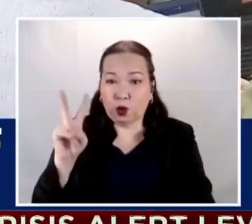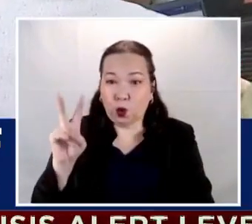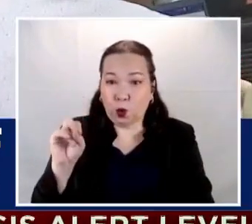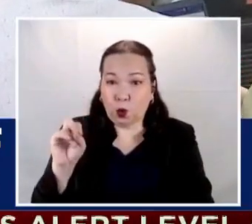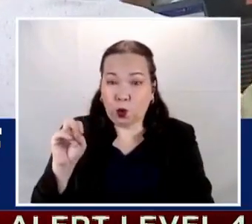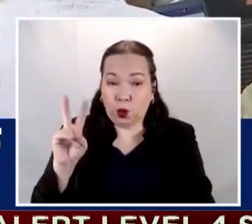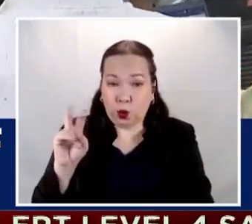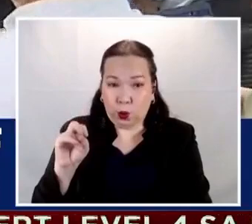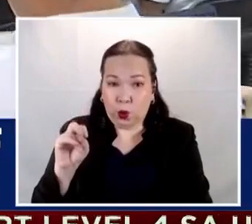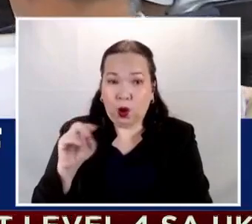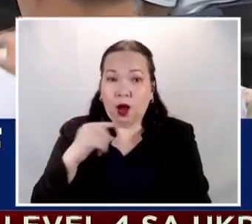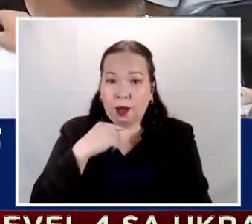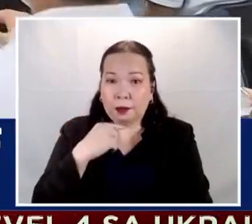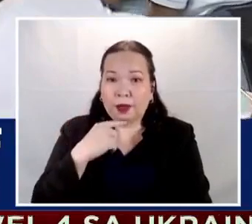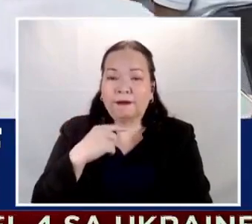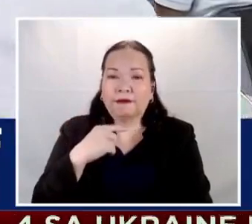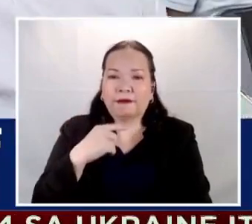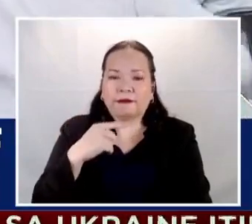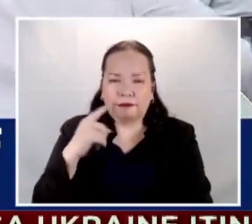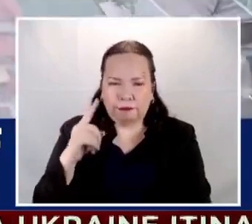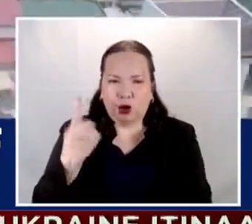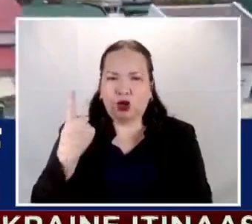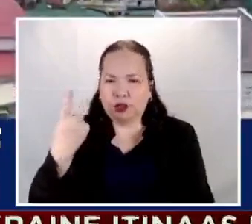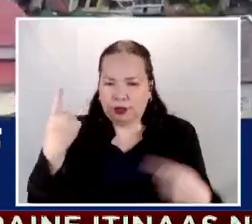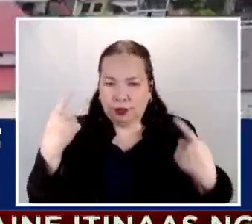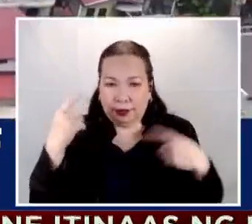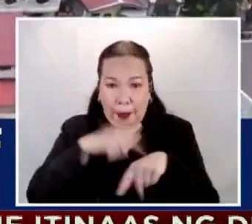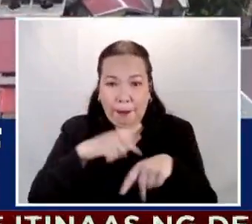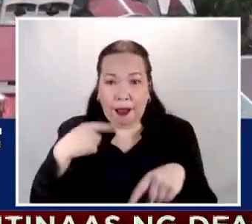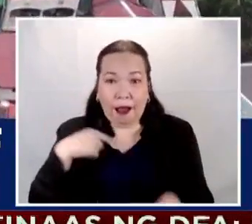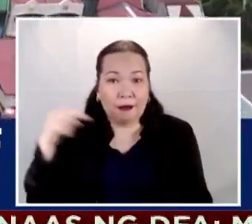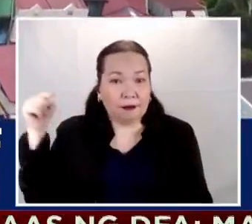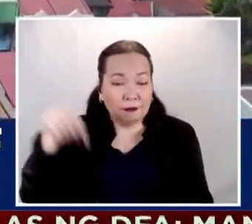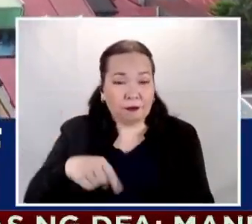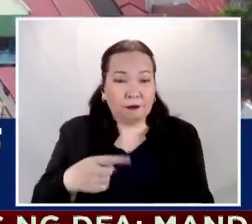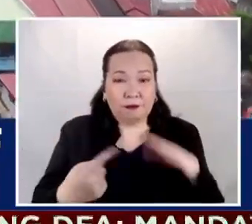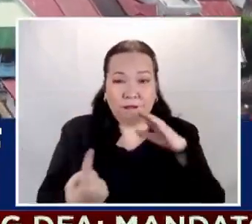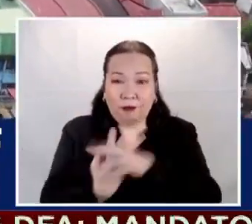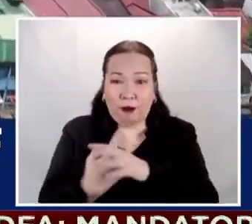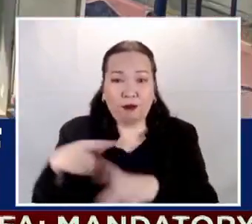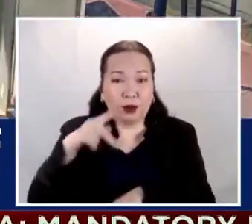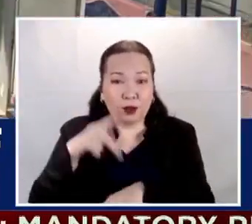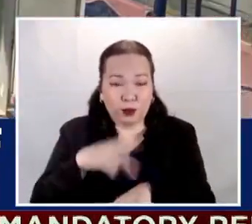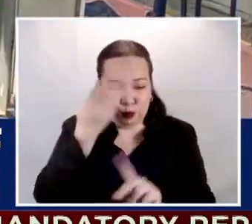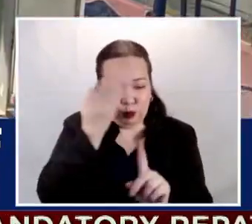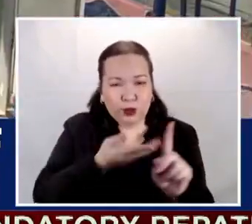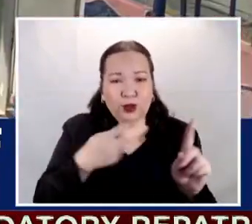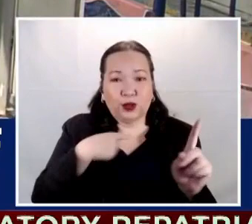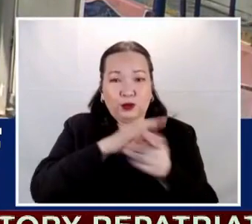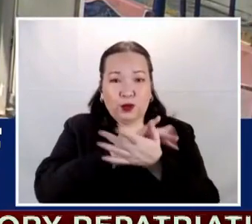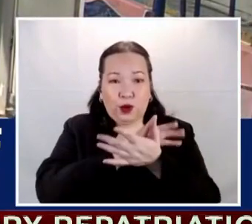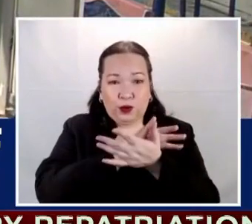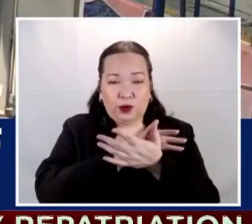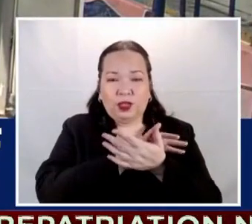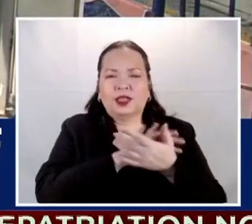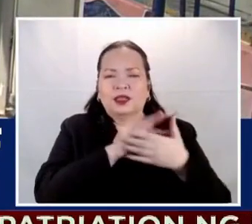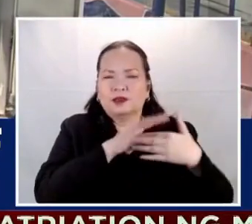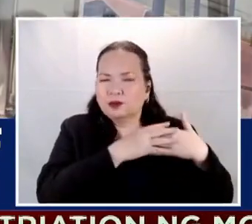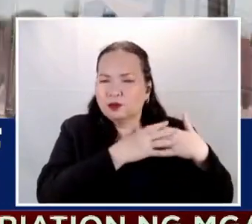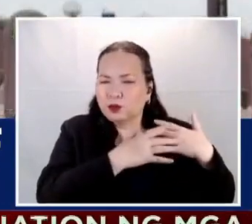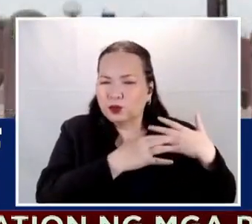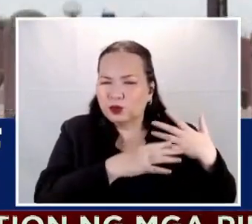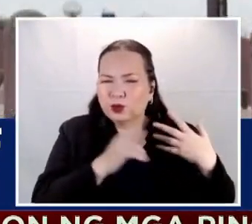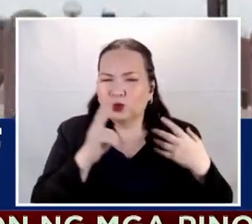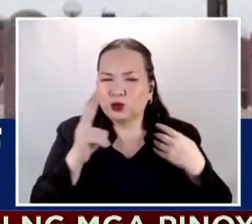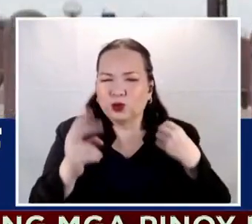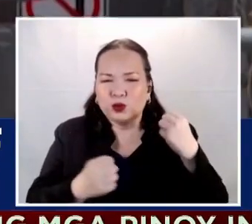ang unang kaso ng COVID-19 sa bansa. Ito ang naging hudyat ng simula ng higit dalawang taong kalbaryo ng mga